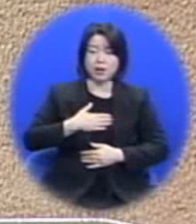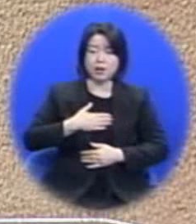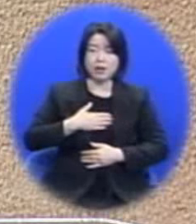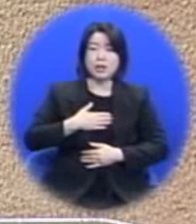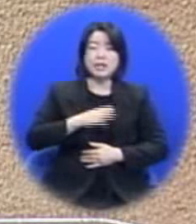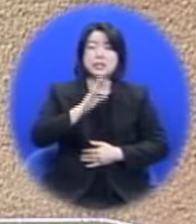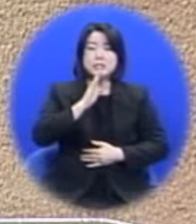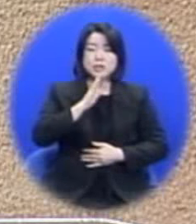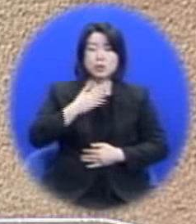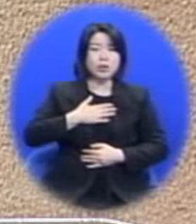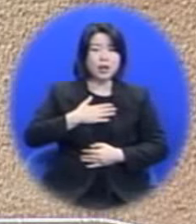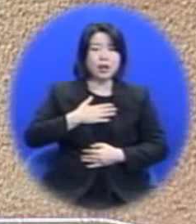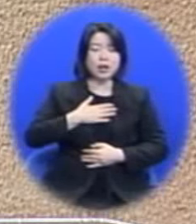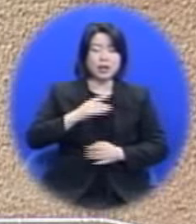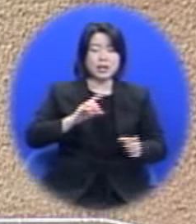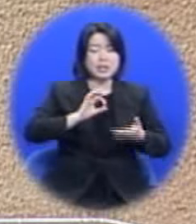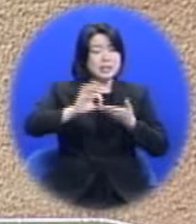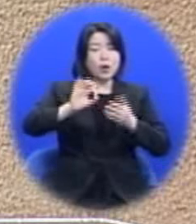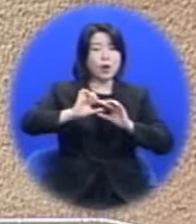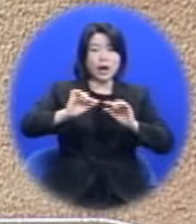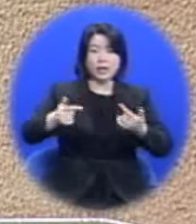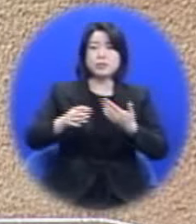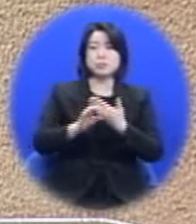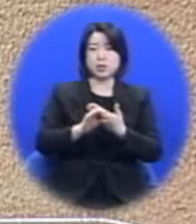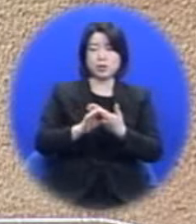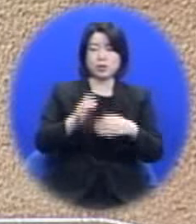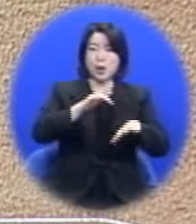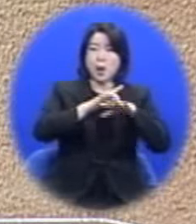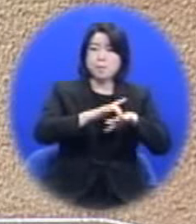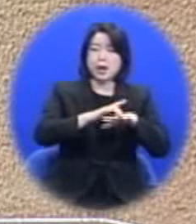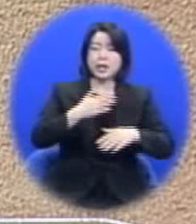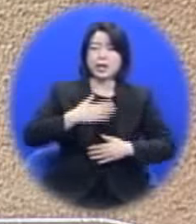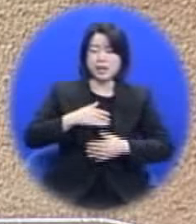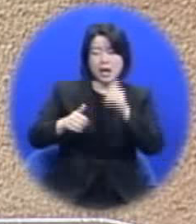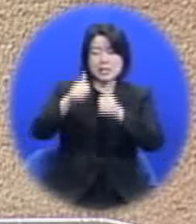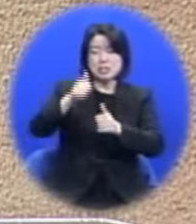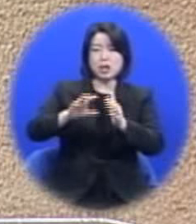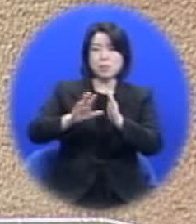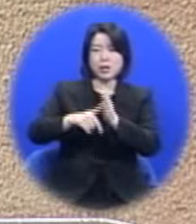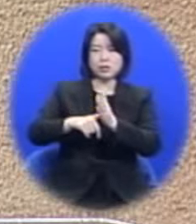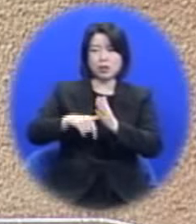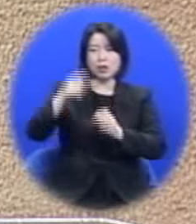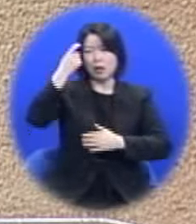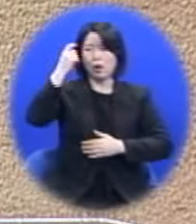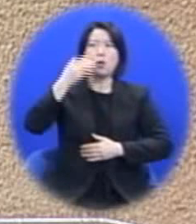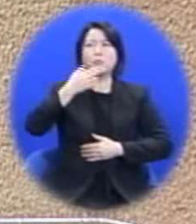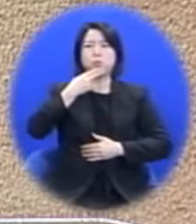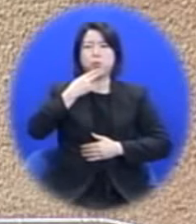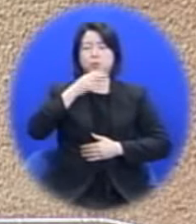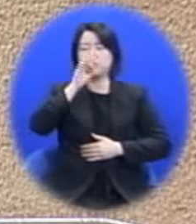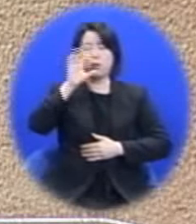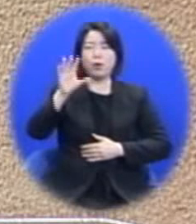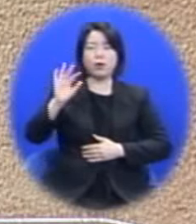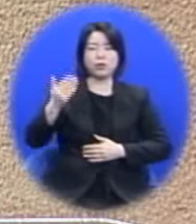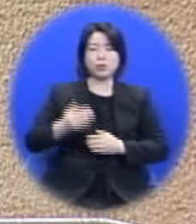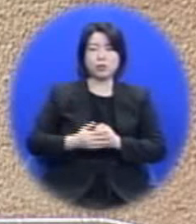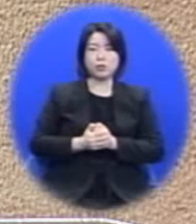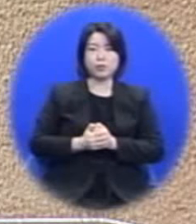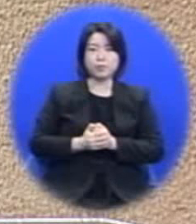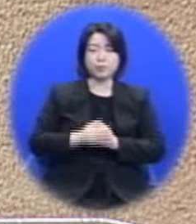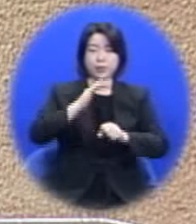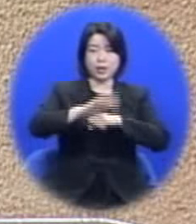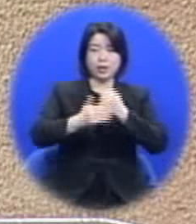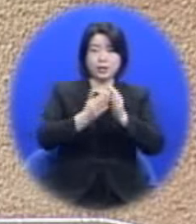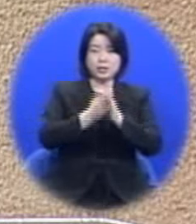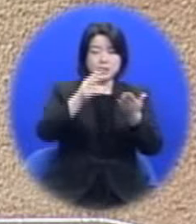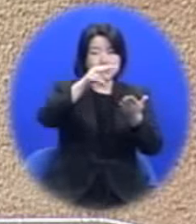알지 실제로는 안 하면 마귀가 나를 시험할 때 정신 못 차리는 겁니다. 성경 읽어